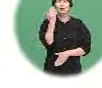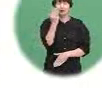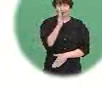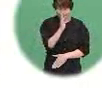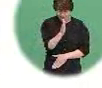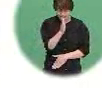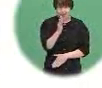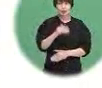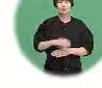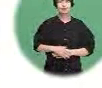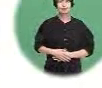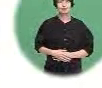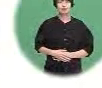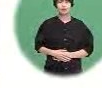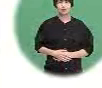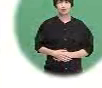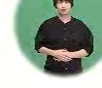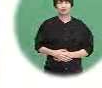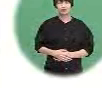問い合わせください